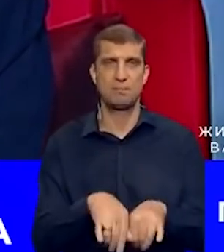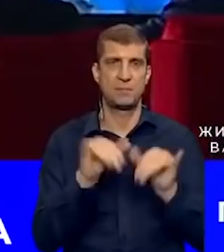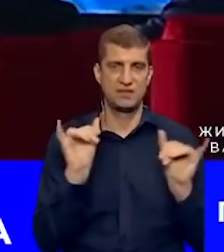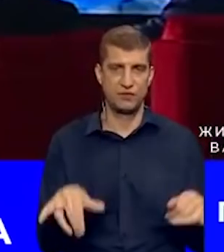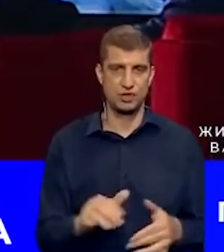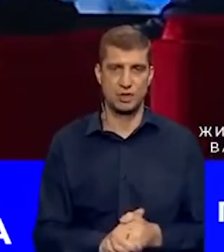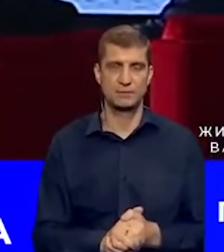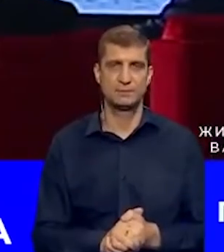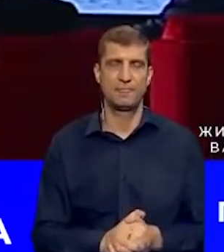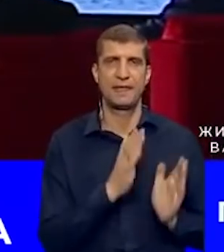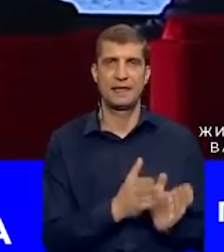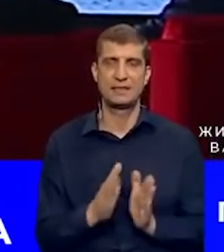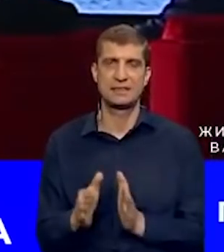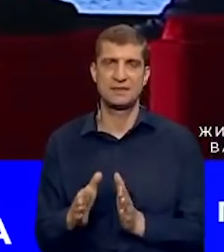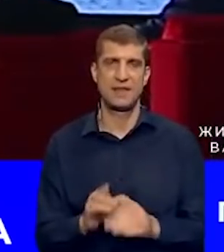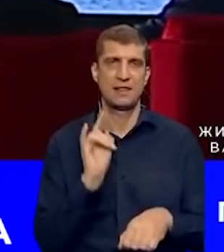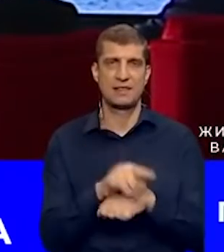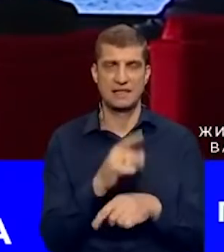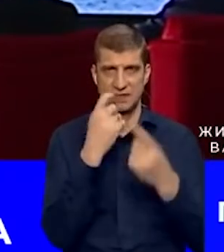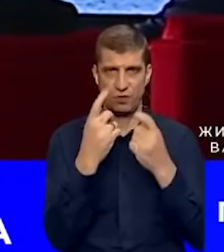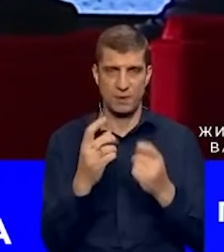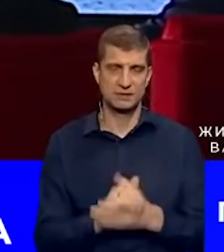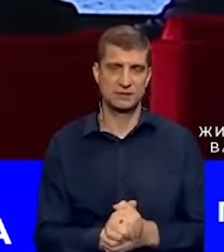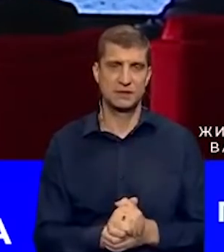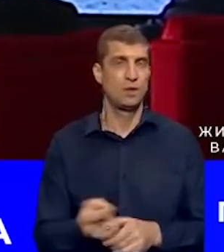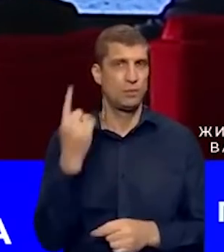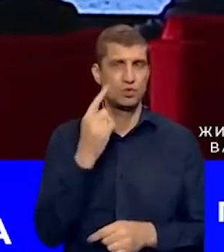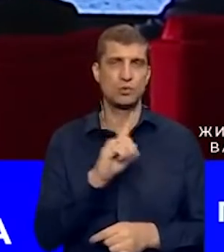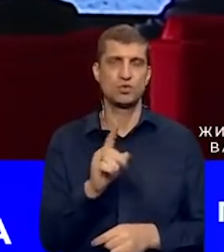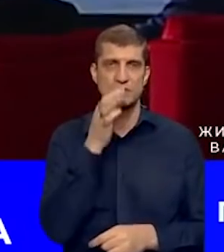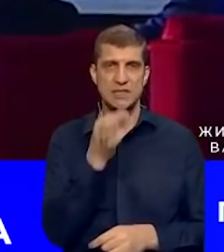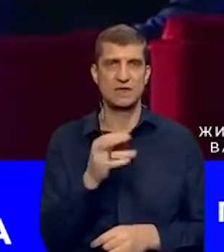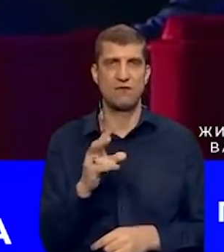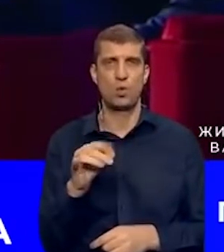підвищила інтенсивність дезінформації. Почуємо, що сказав Кулеба.